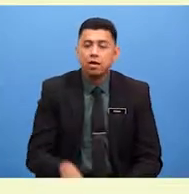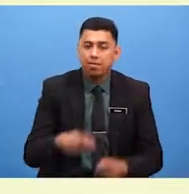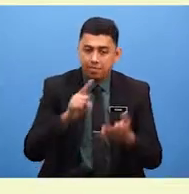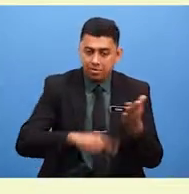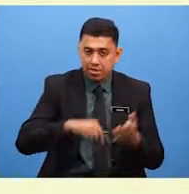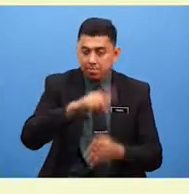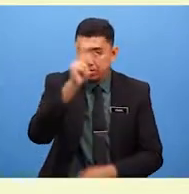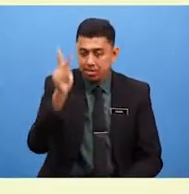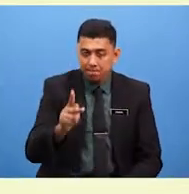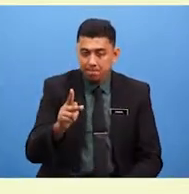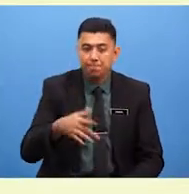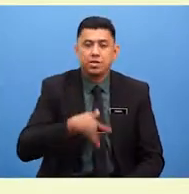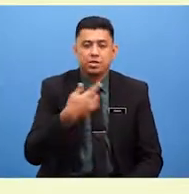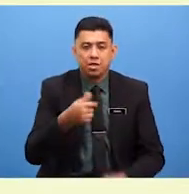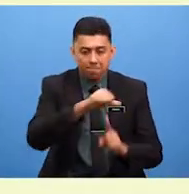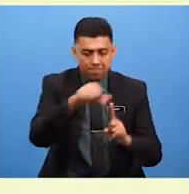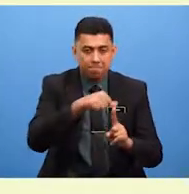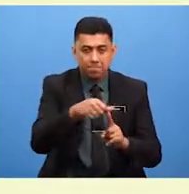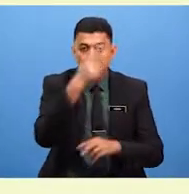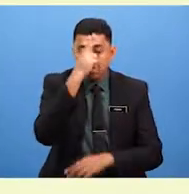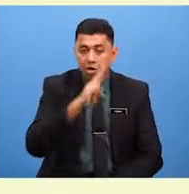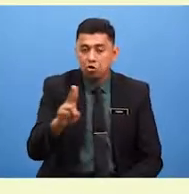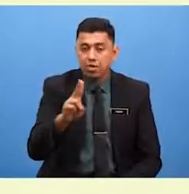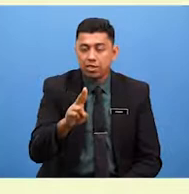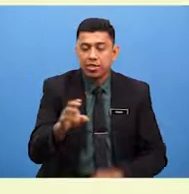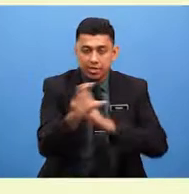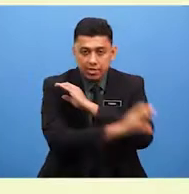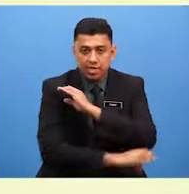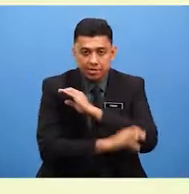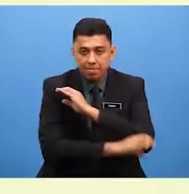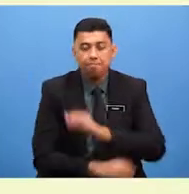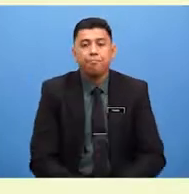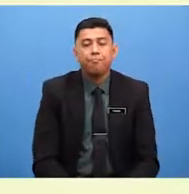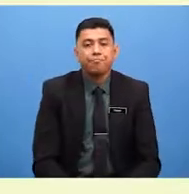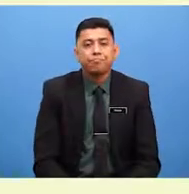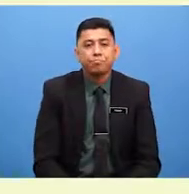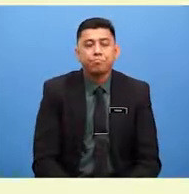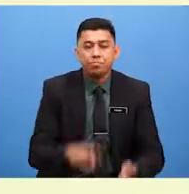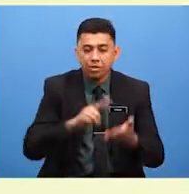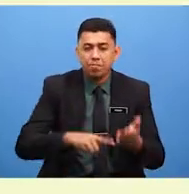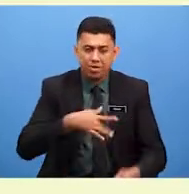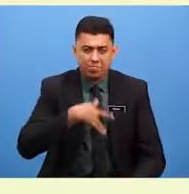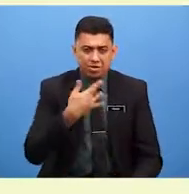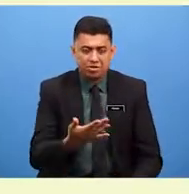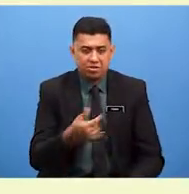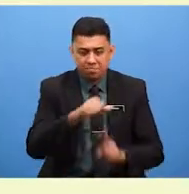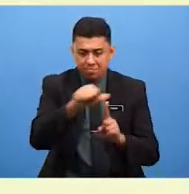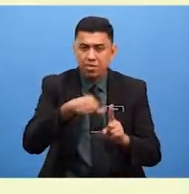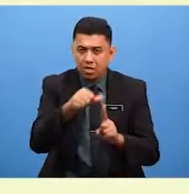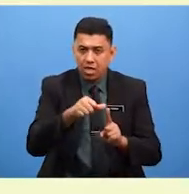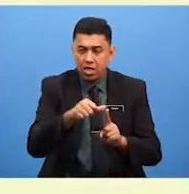apakah perasaan apabila menghormati negara. Apakah perasaan kita